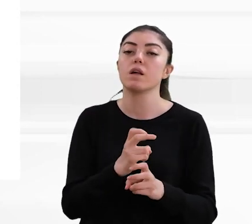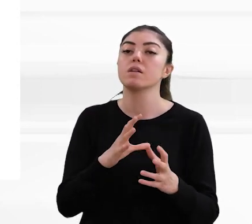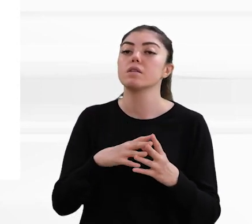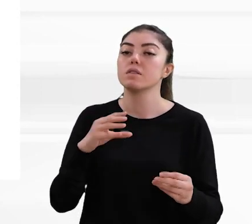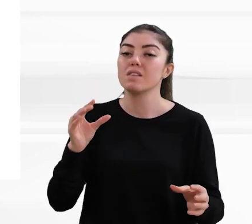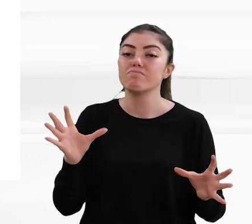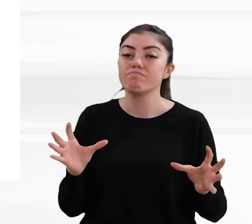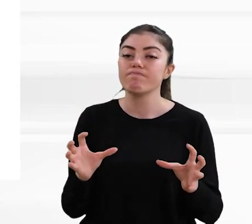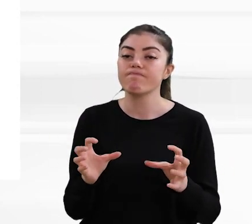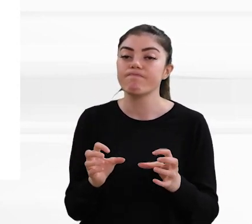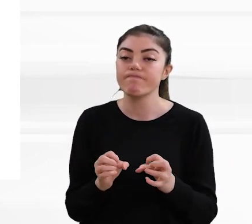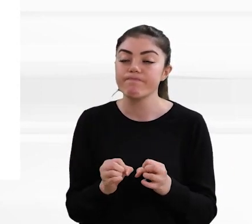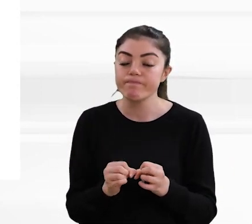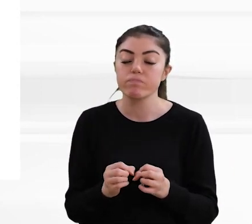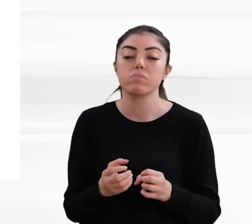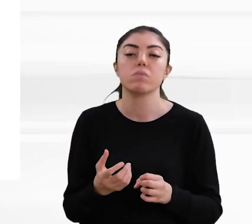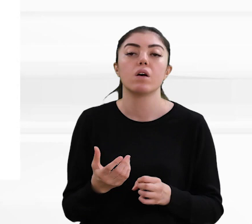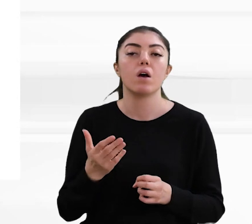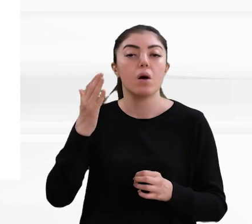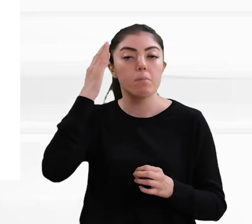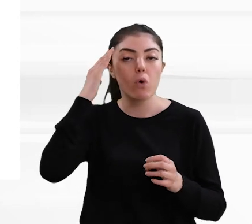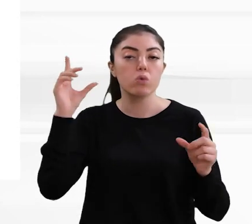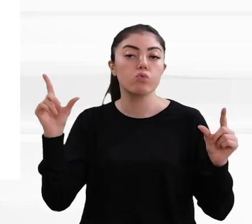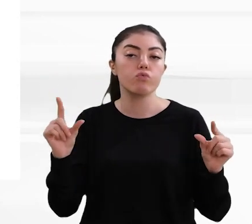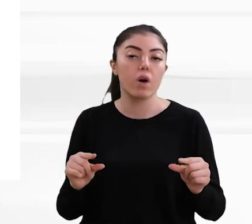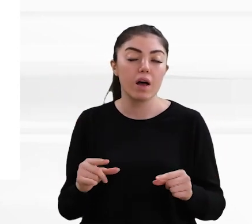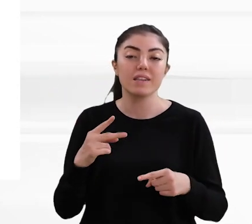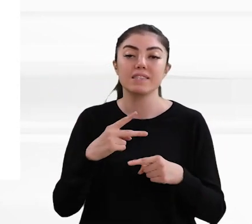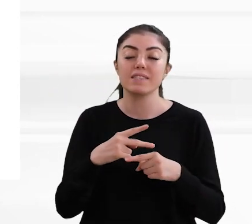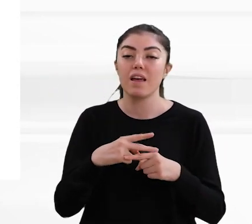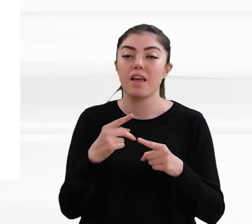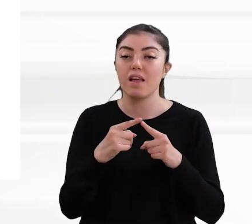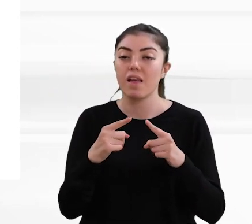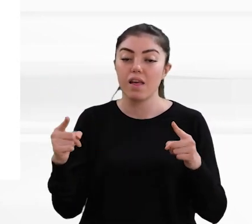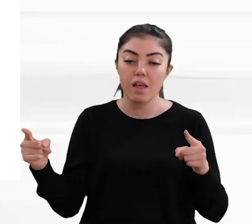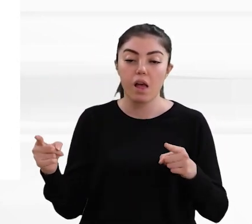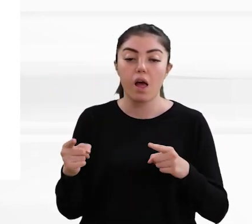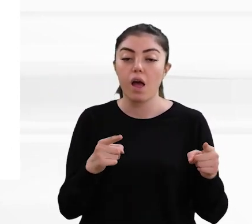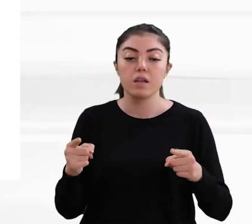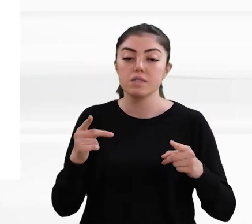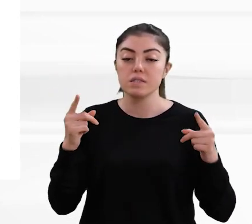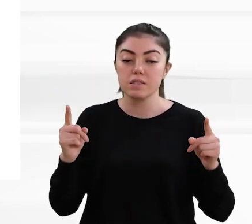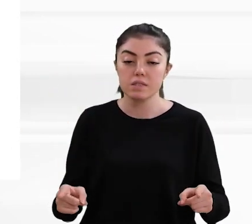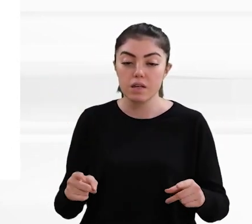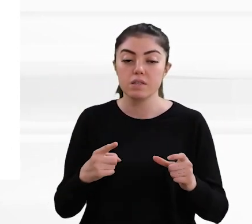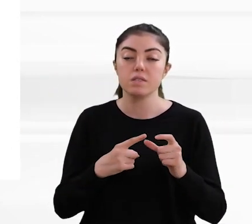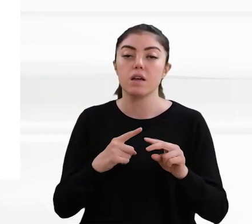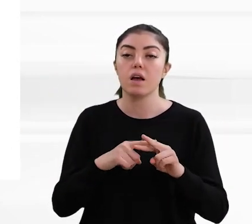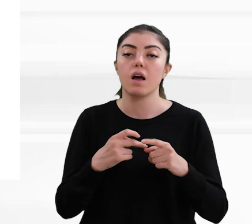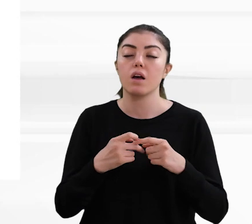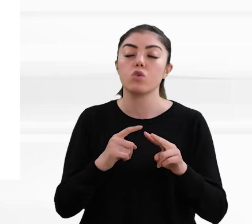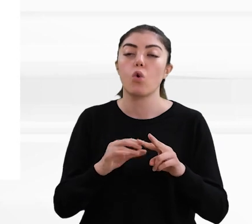kaslarında kasılma sırasında sarkomerin boyu kısalır iki Z çizgisi arasındaki alana Biz